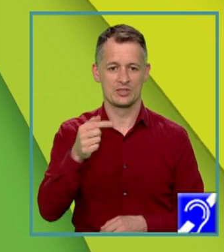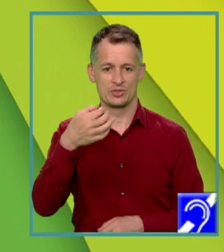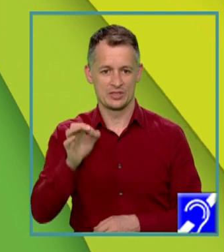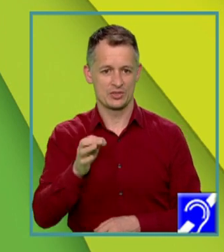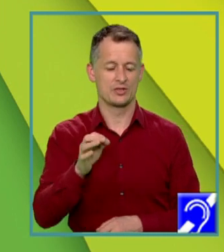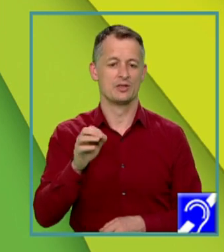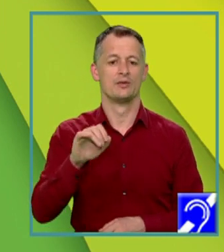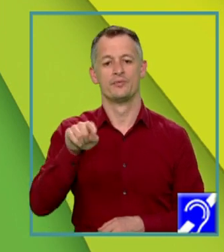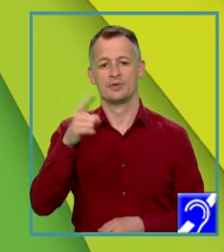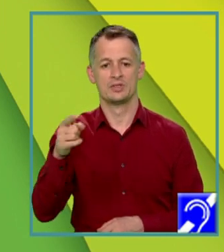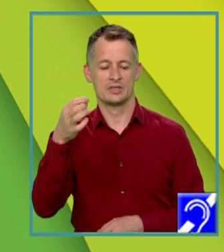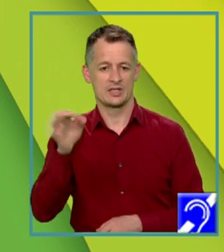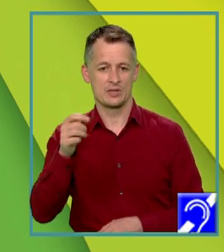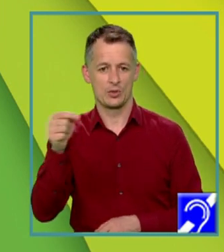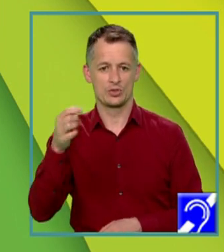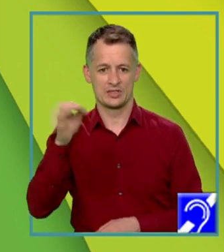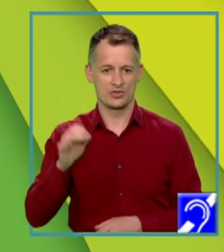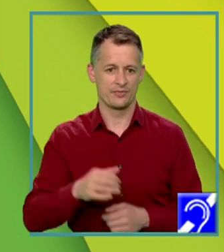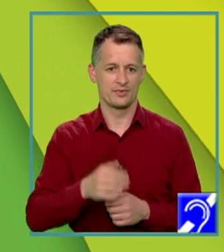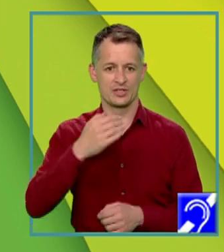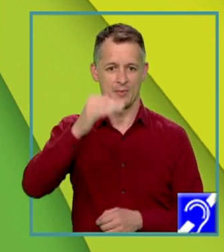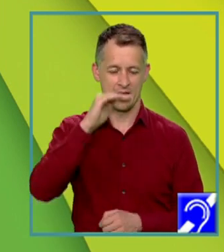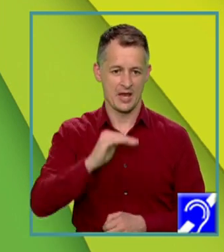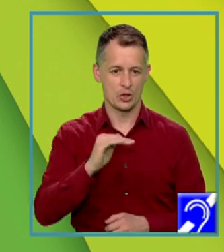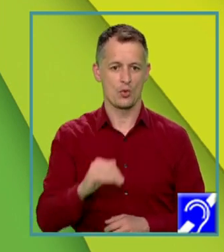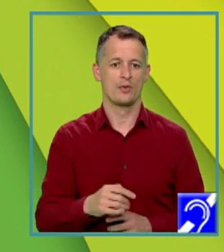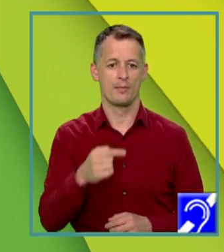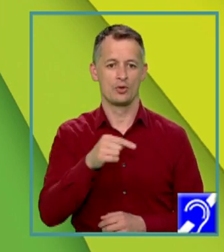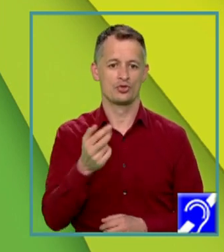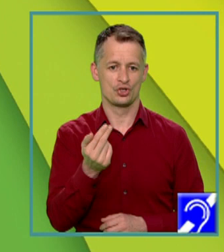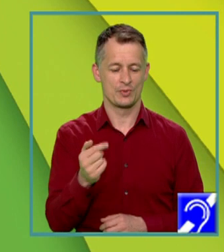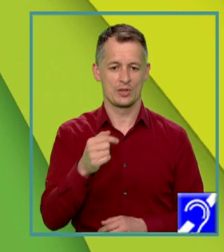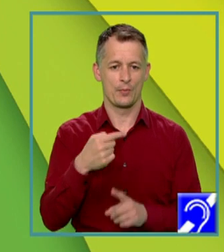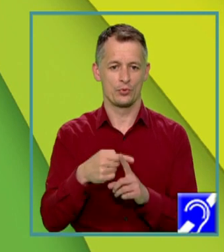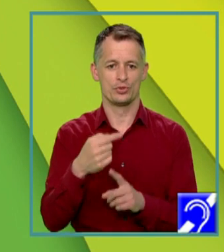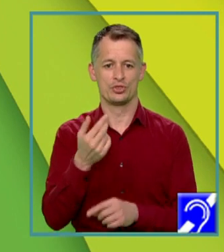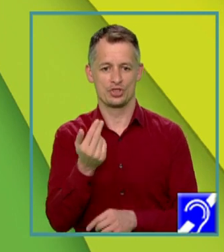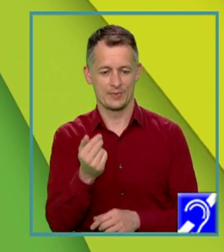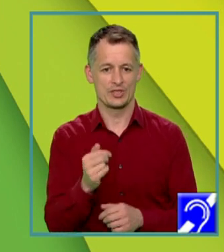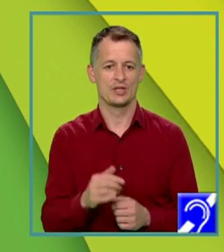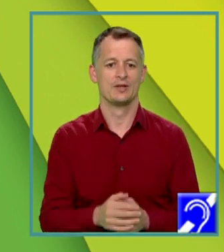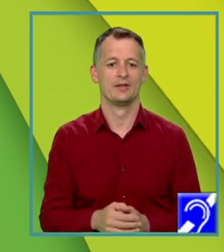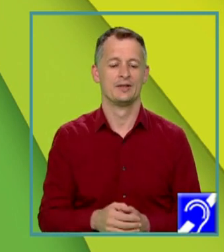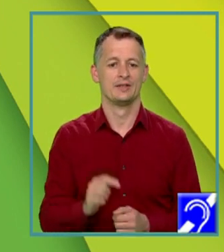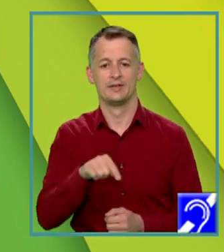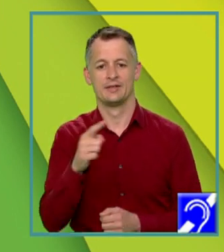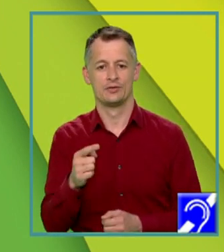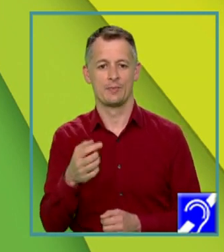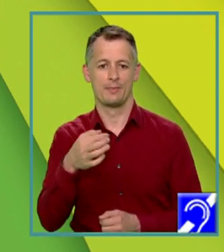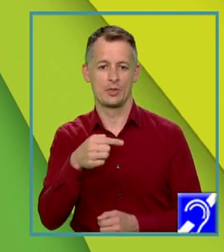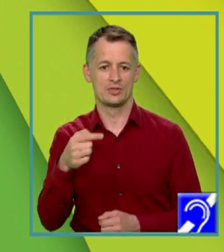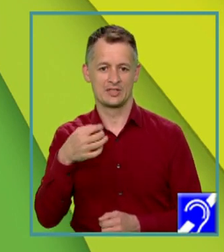minute 10:10 minute 10:10 linia a doua elementele minus 15 plus 15 și